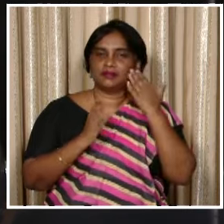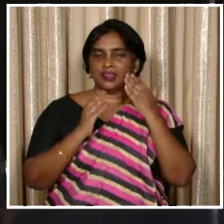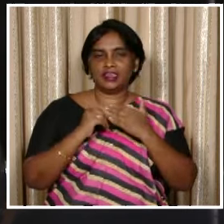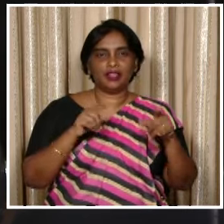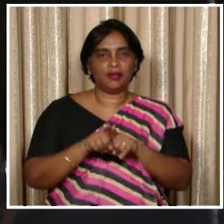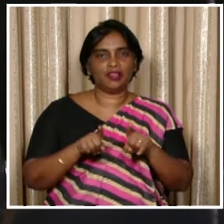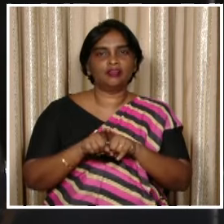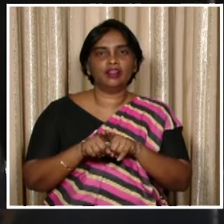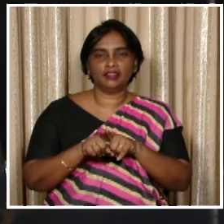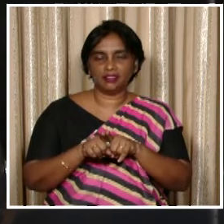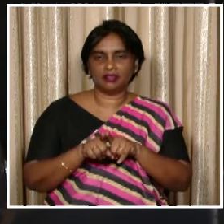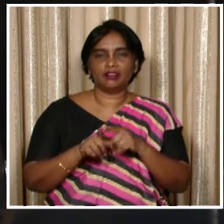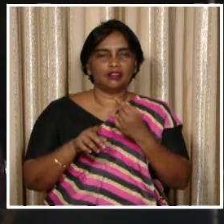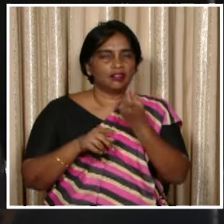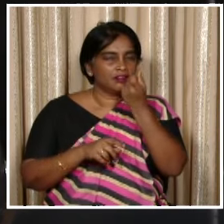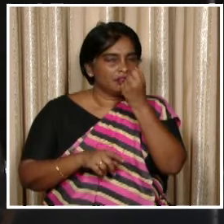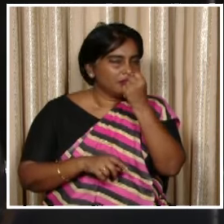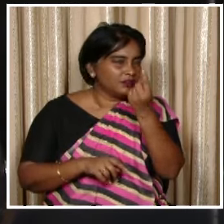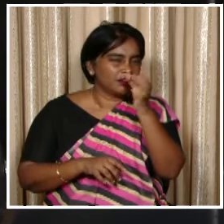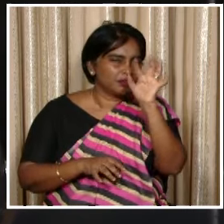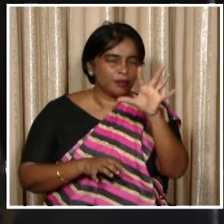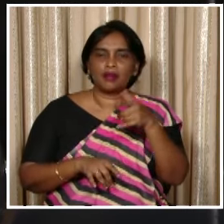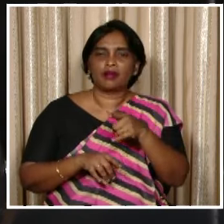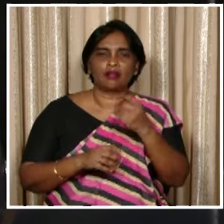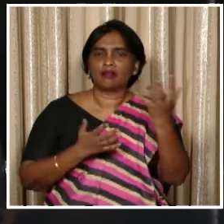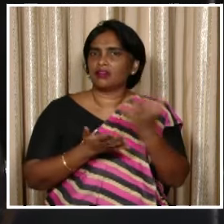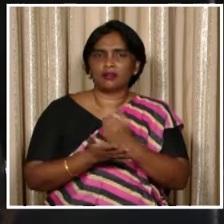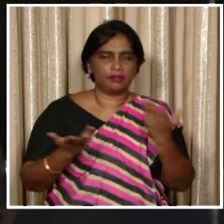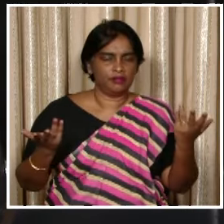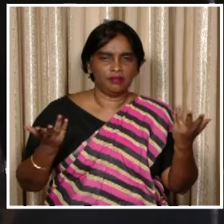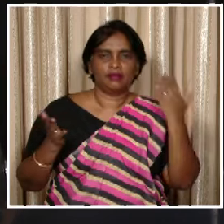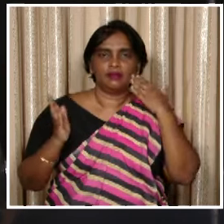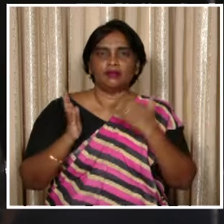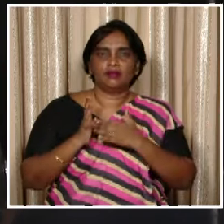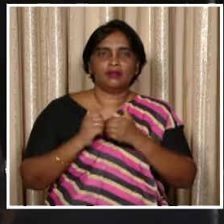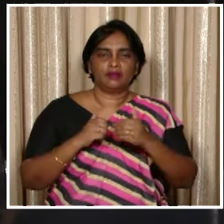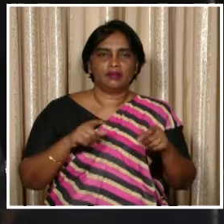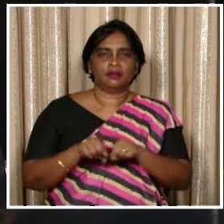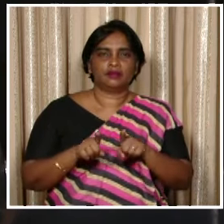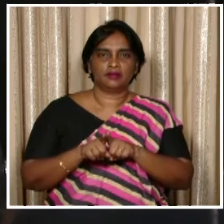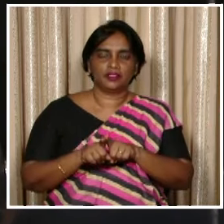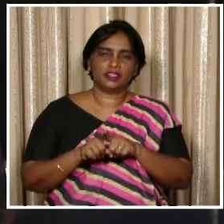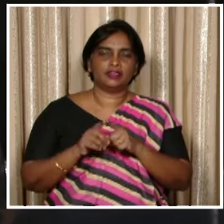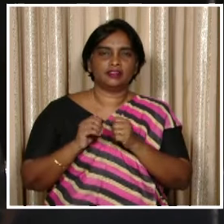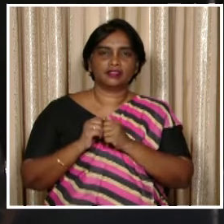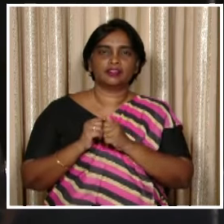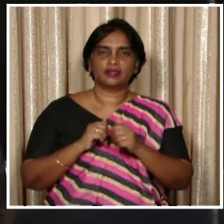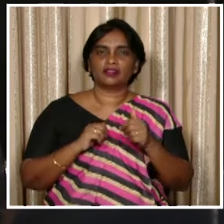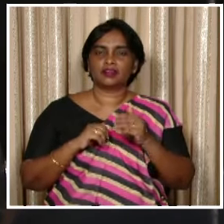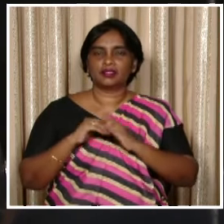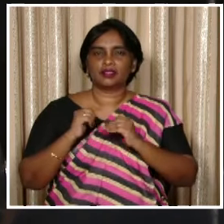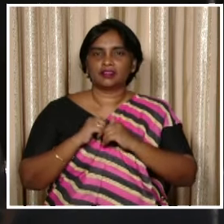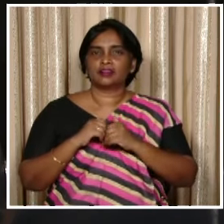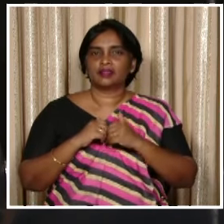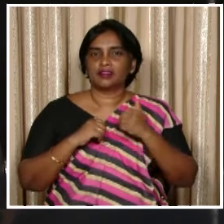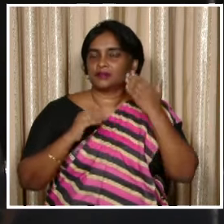කරනවා. 7-5ක්වත් මේ ගහන්නේ නැහැ මේ මේ බදු. ඉති බදුගහන